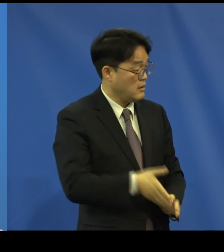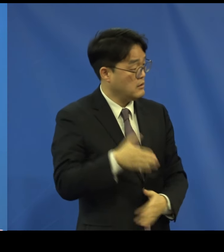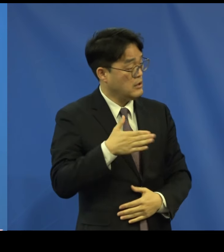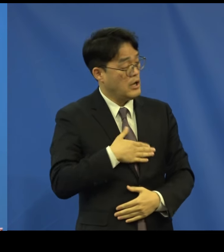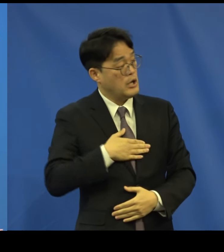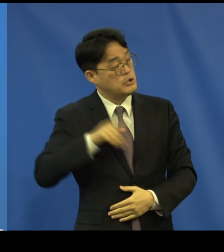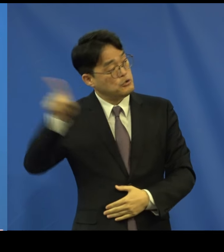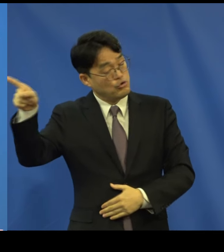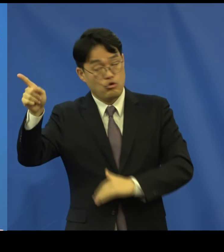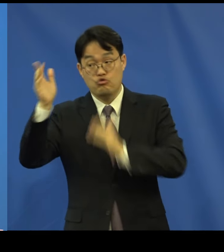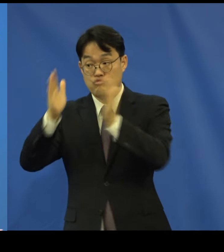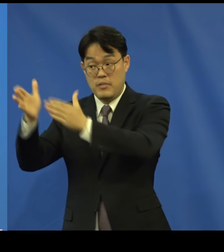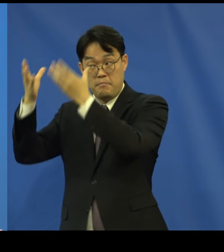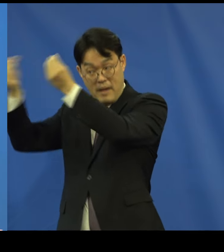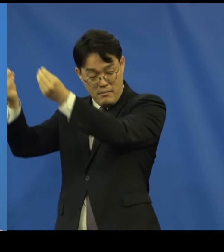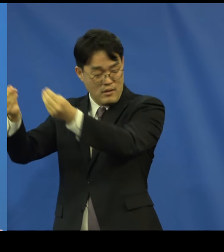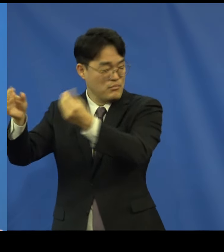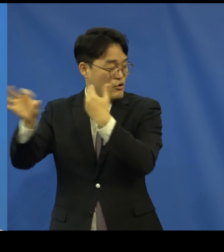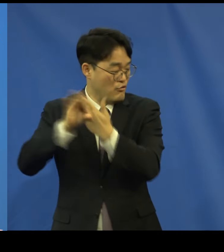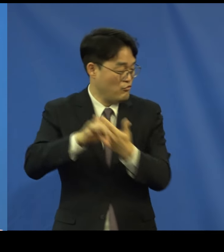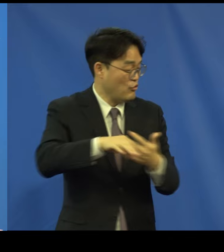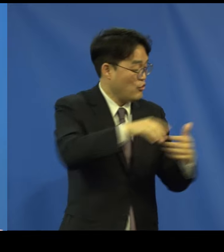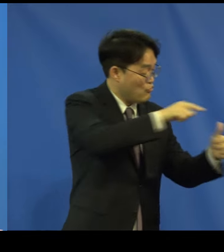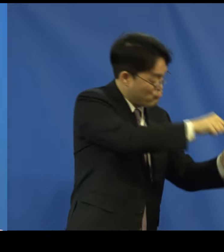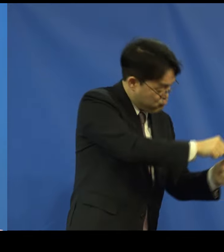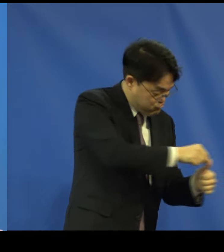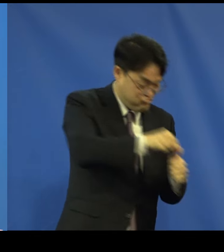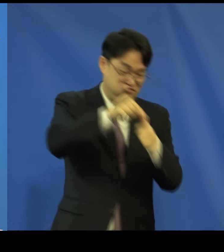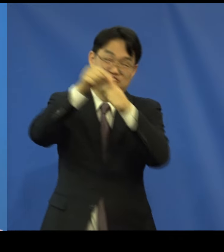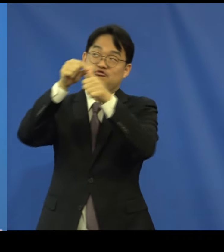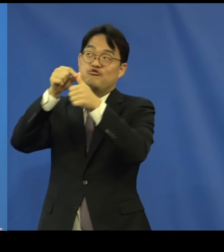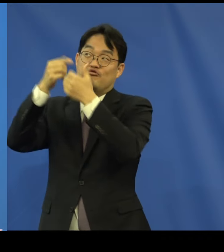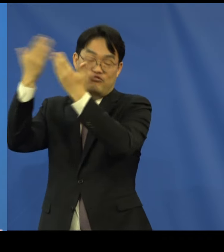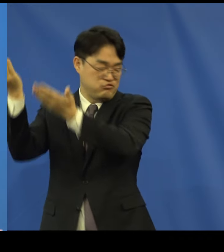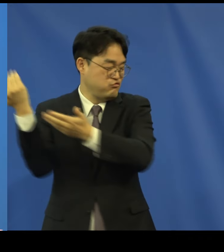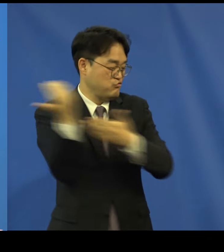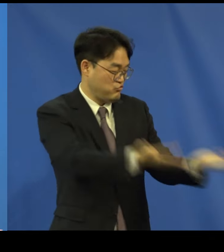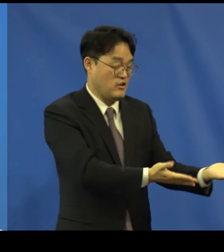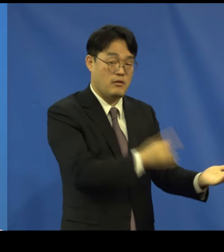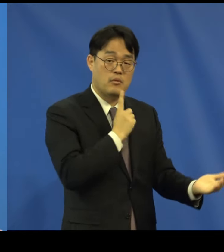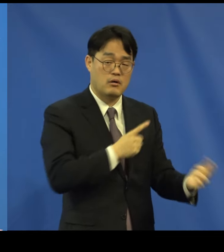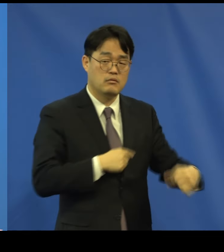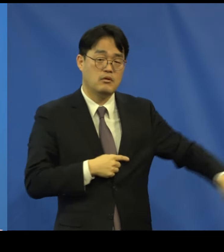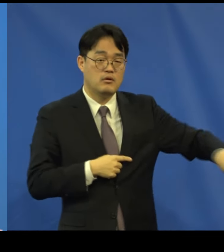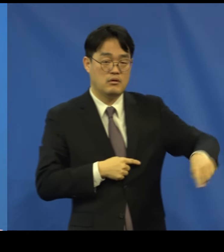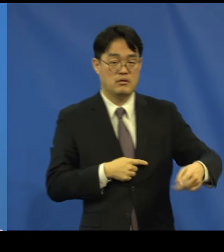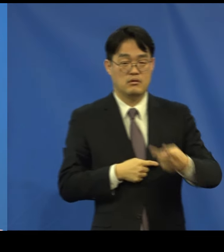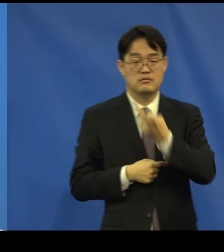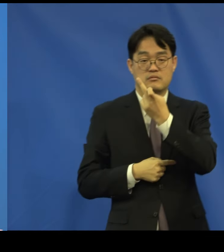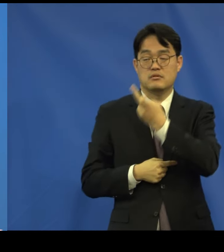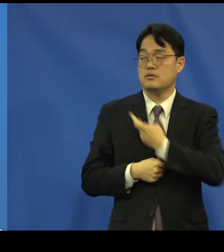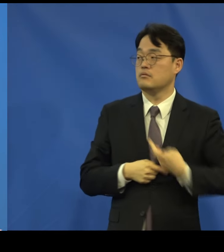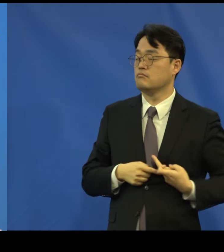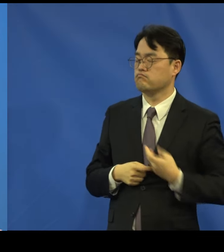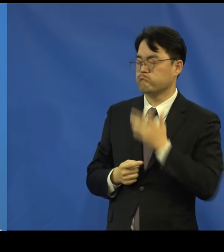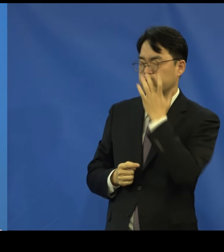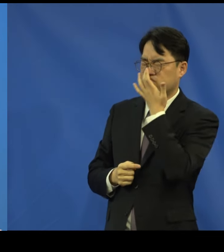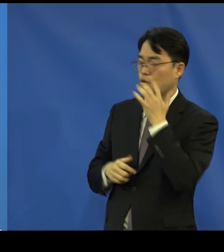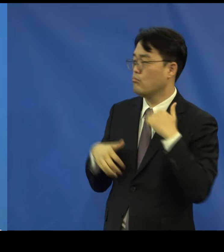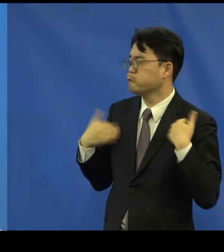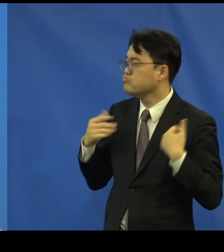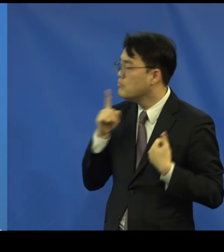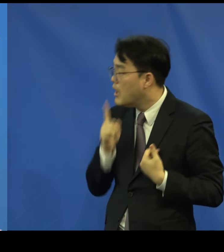있게 하겠다. 근데 이 말씀을 제자들은 무슨 의미인지를 모릅니다. 여러분, 앞에서 약속하신